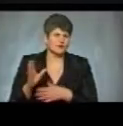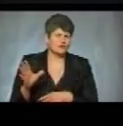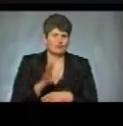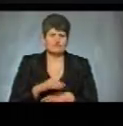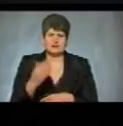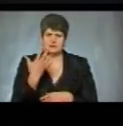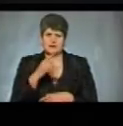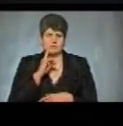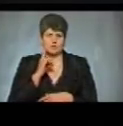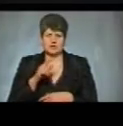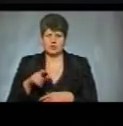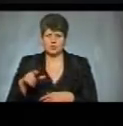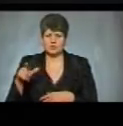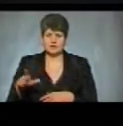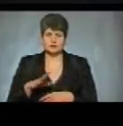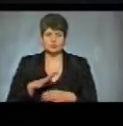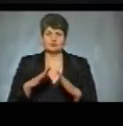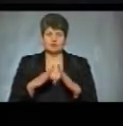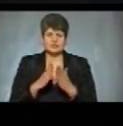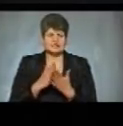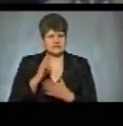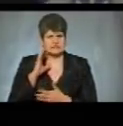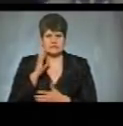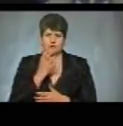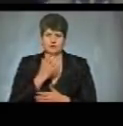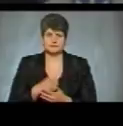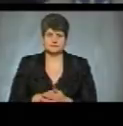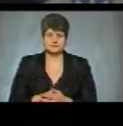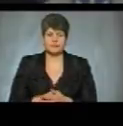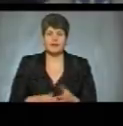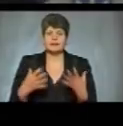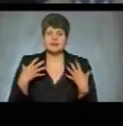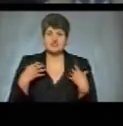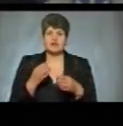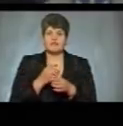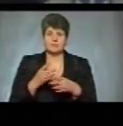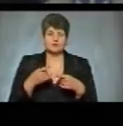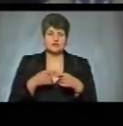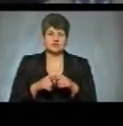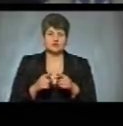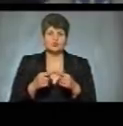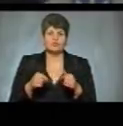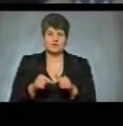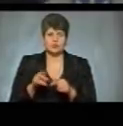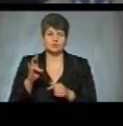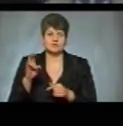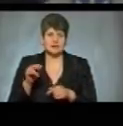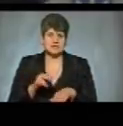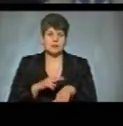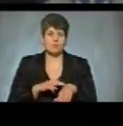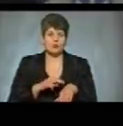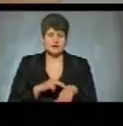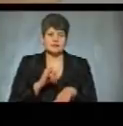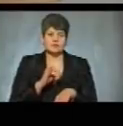молодих людей, які знаходилися у вказаному будинку, є досить серйозними. Начальник вибухотехнічного відділу Нацполіції в області